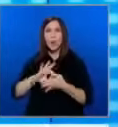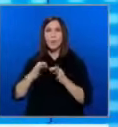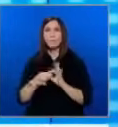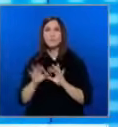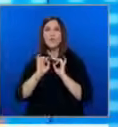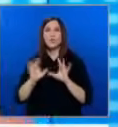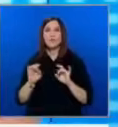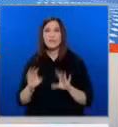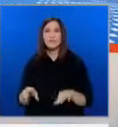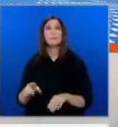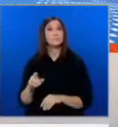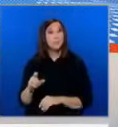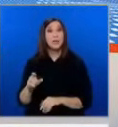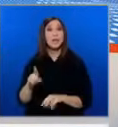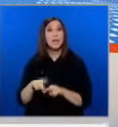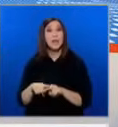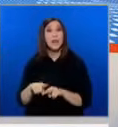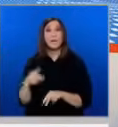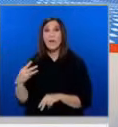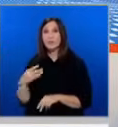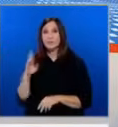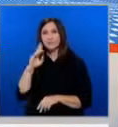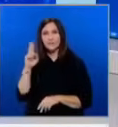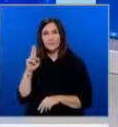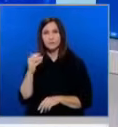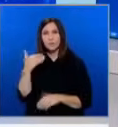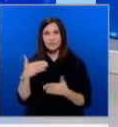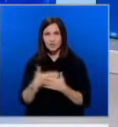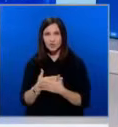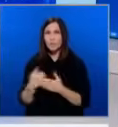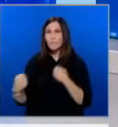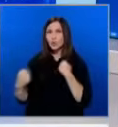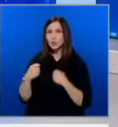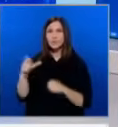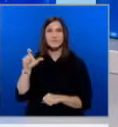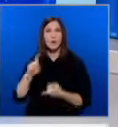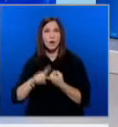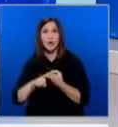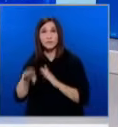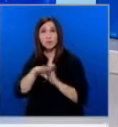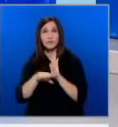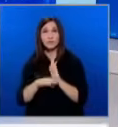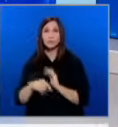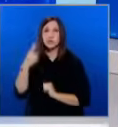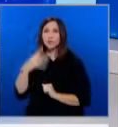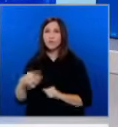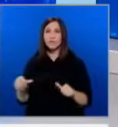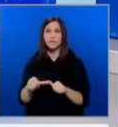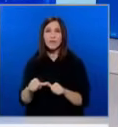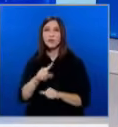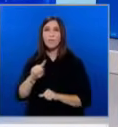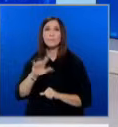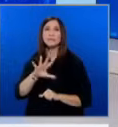Продължаваме с олимпийски новини и Илиян Енев. Здравей, Илияне! Добър вечер, Нора. Боксьорката Светлана Каменова се класира за четвъртфиналите в